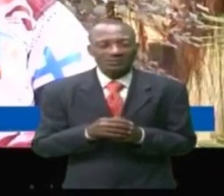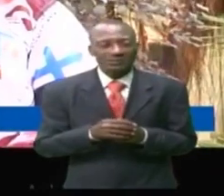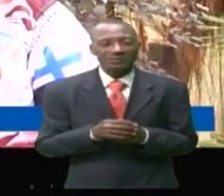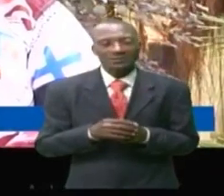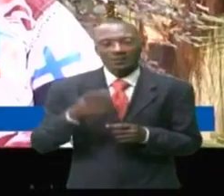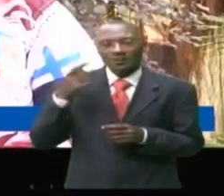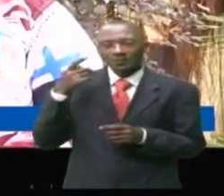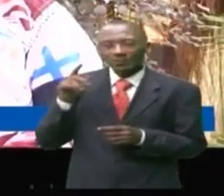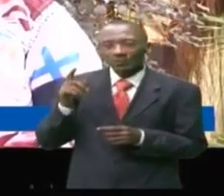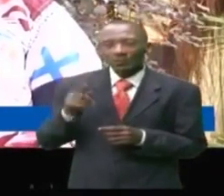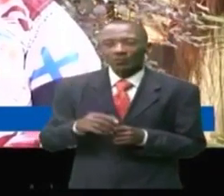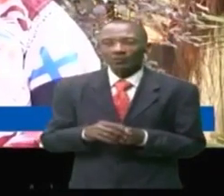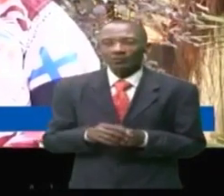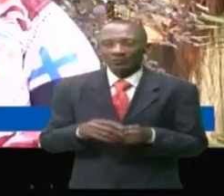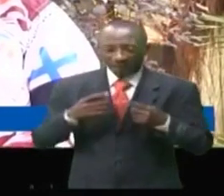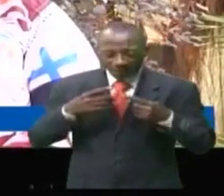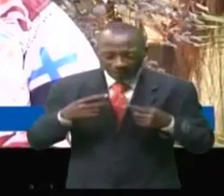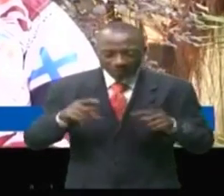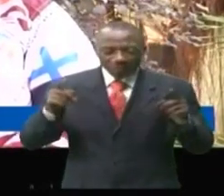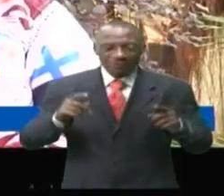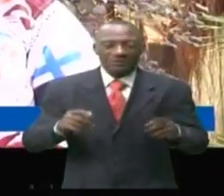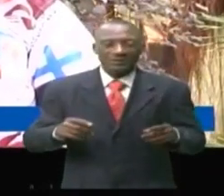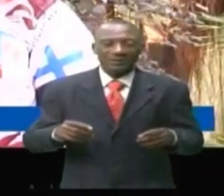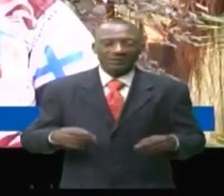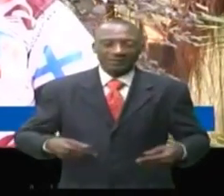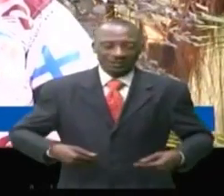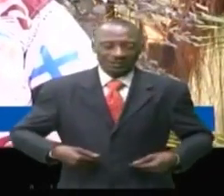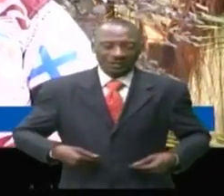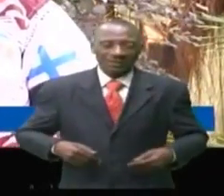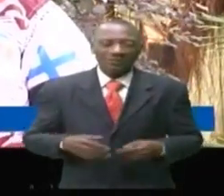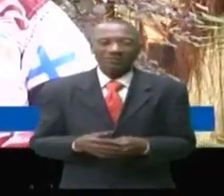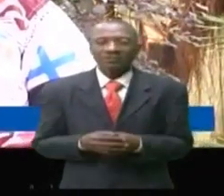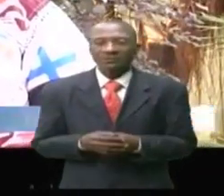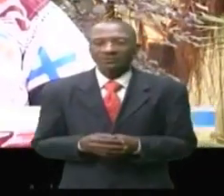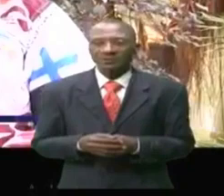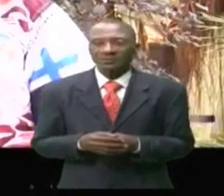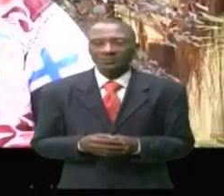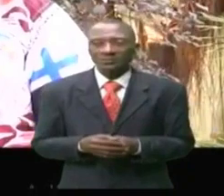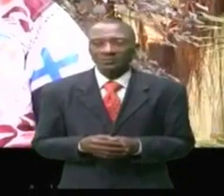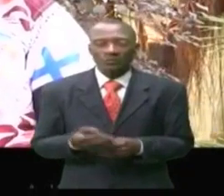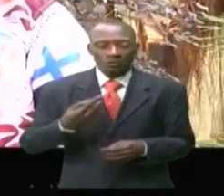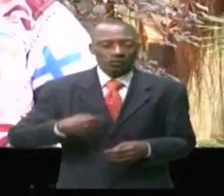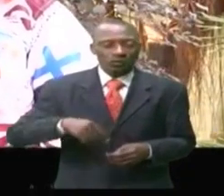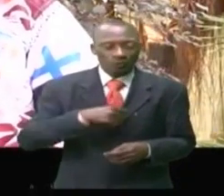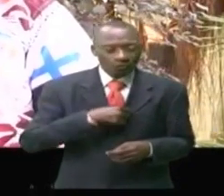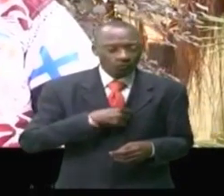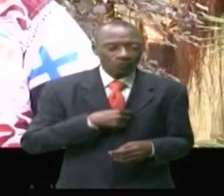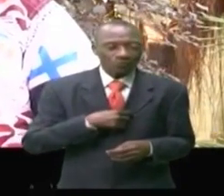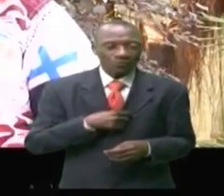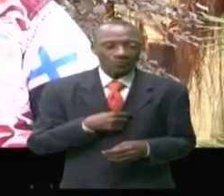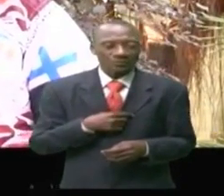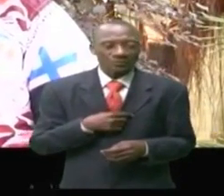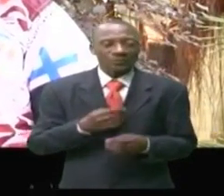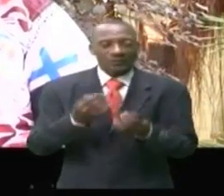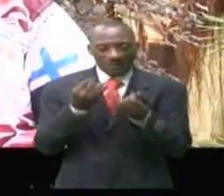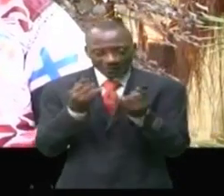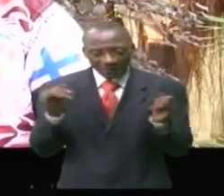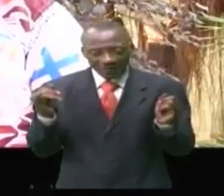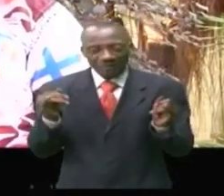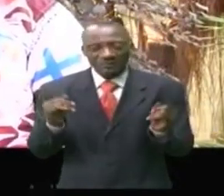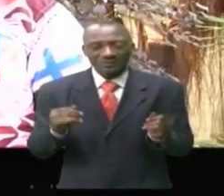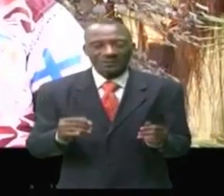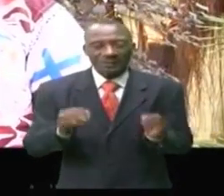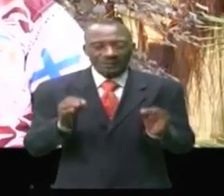exhaustive, crédible et indépendante, afin d'identifier et de traduire en